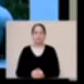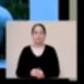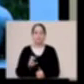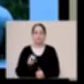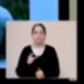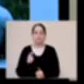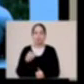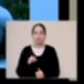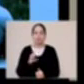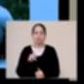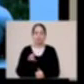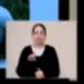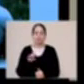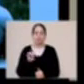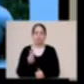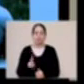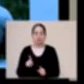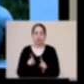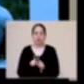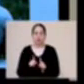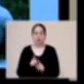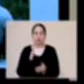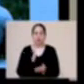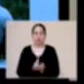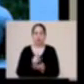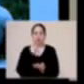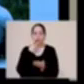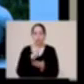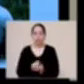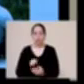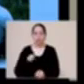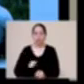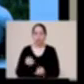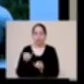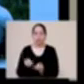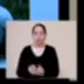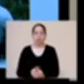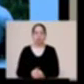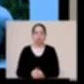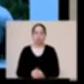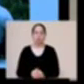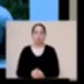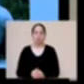Египетский стервятник. Тоже имеет определенную характеристику.